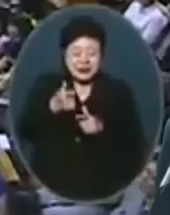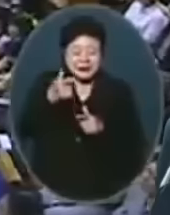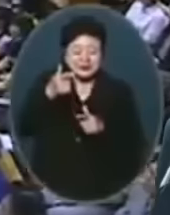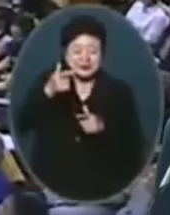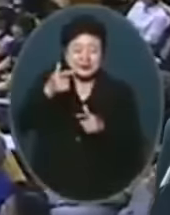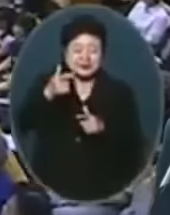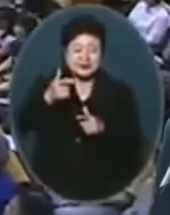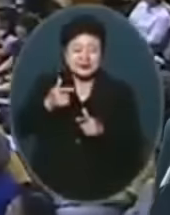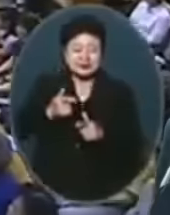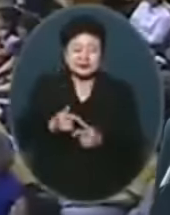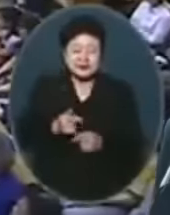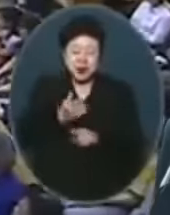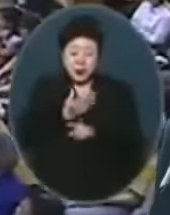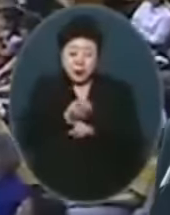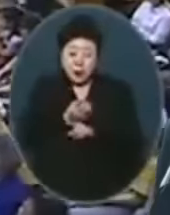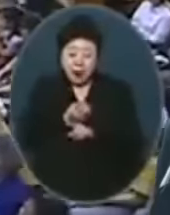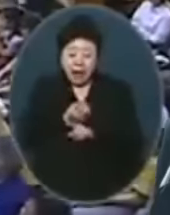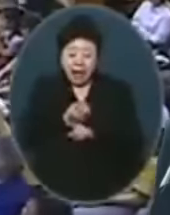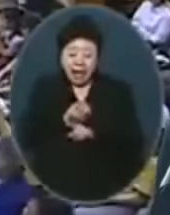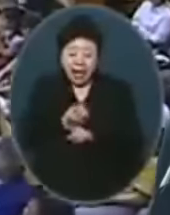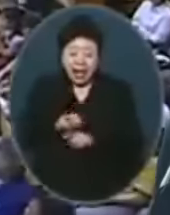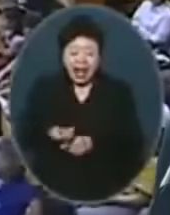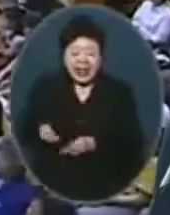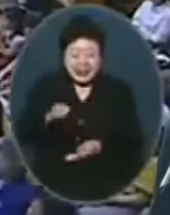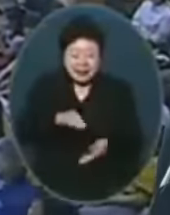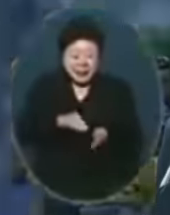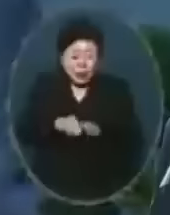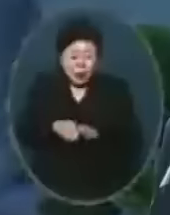예수님이라는 보화를 담고